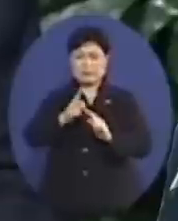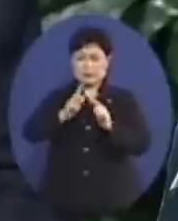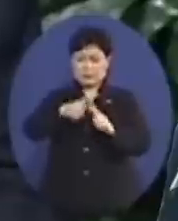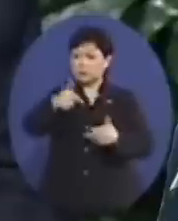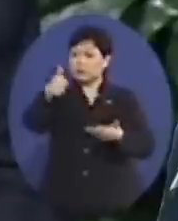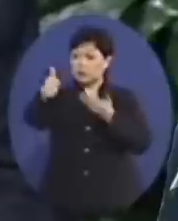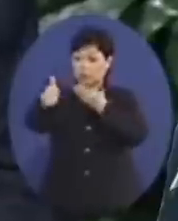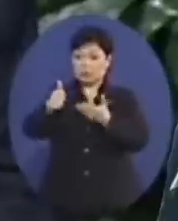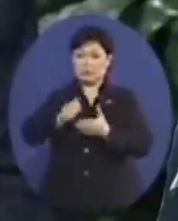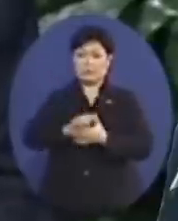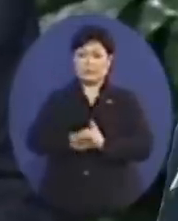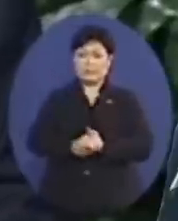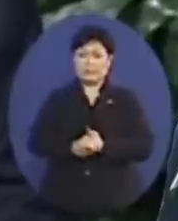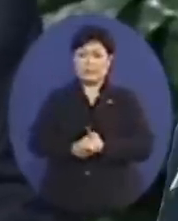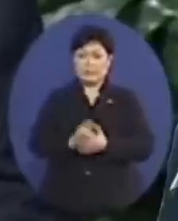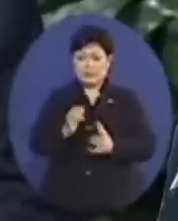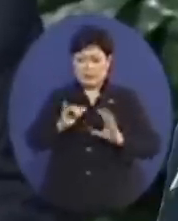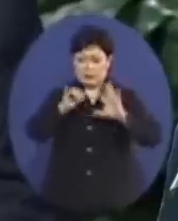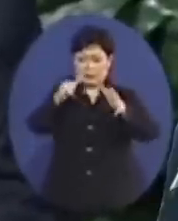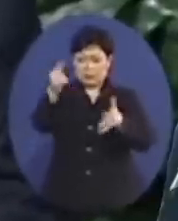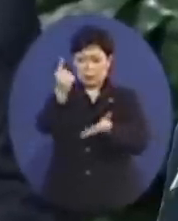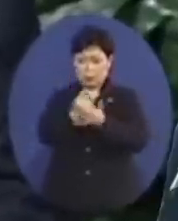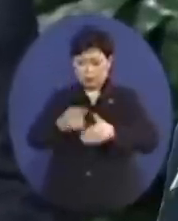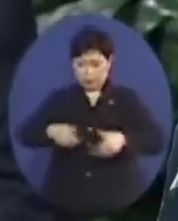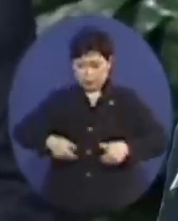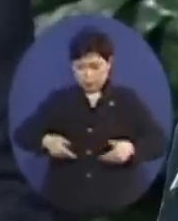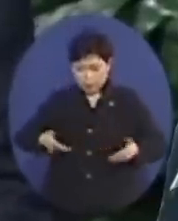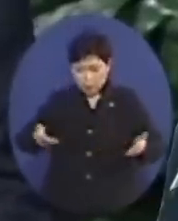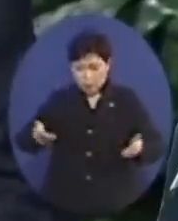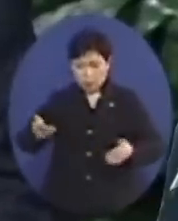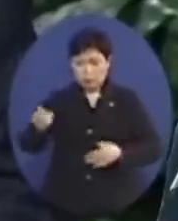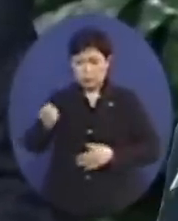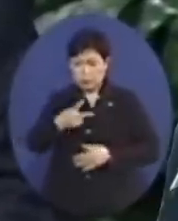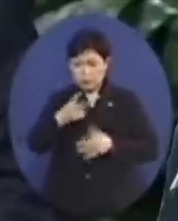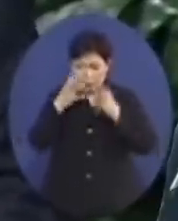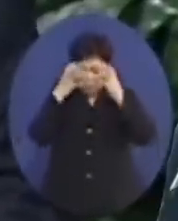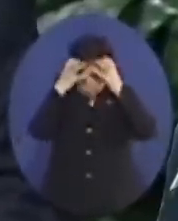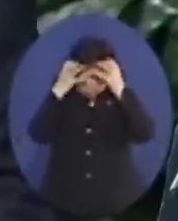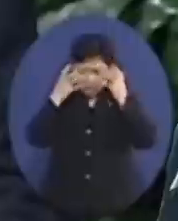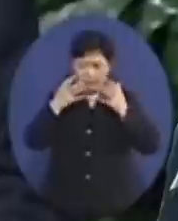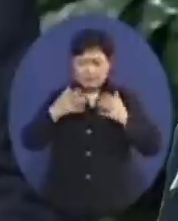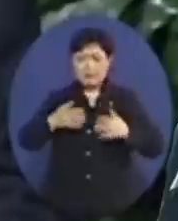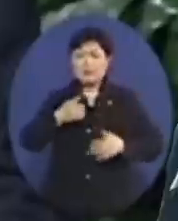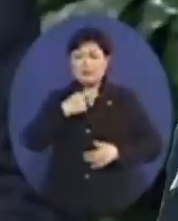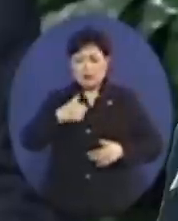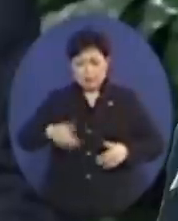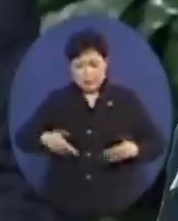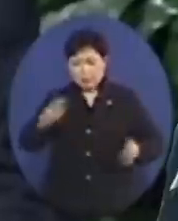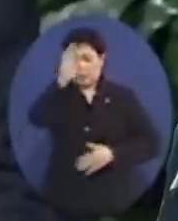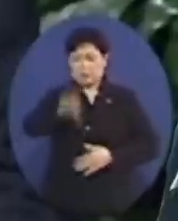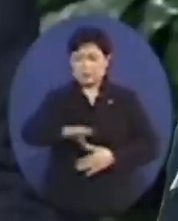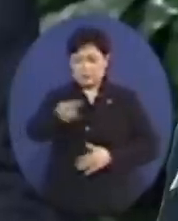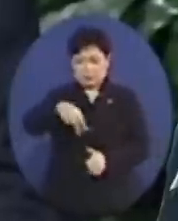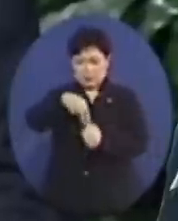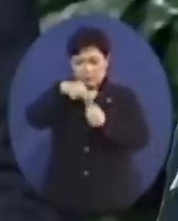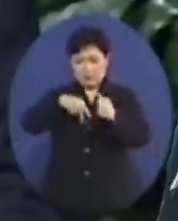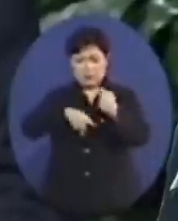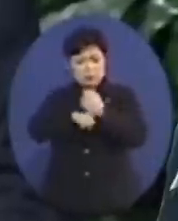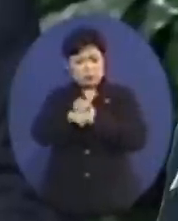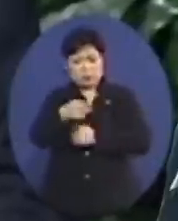예수님께서는 이 세상에 올 필요도 없고 고난당할 필요도 없고 십자가 매달릴 이유도